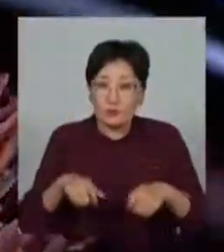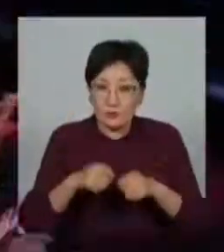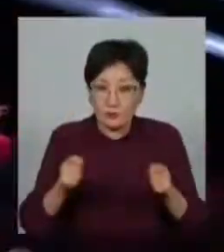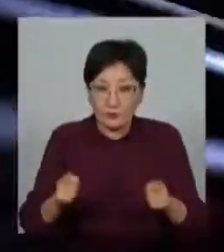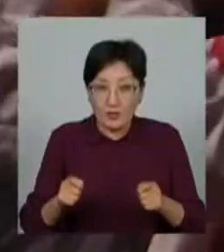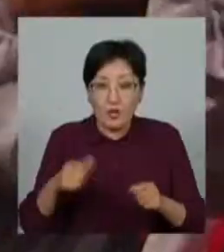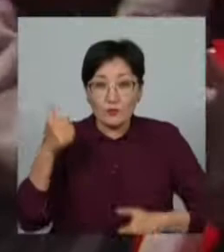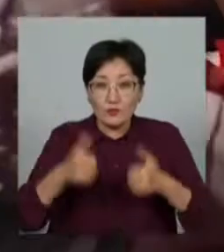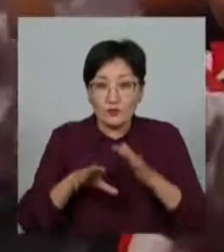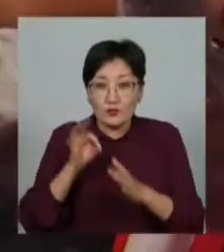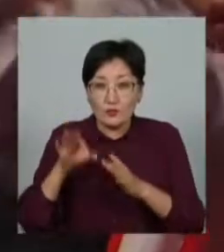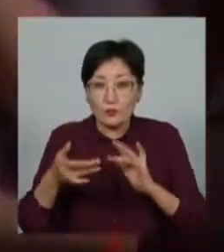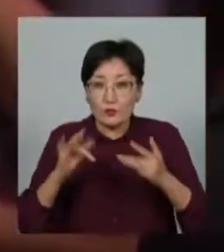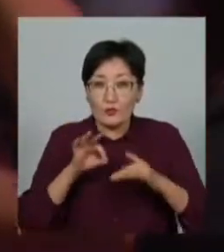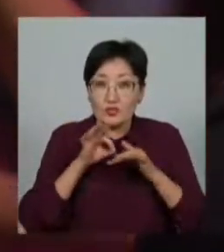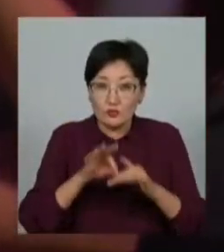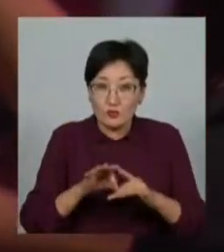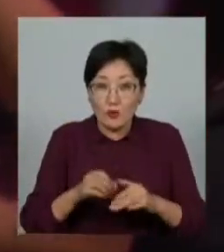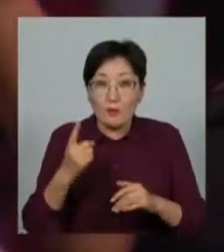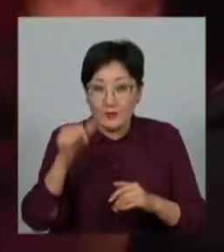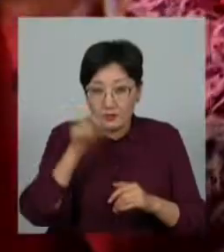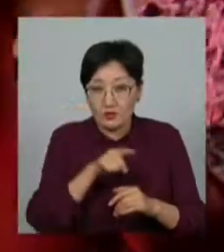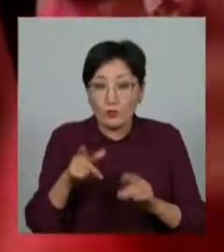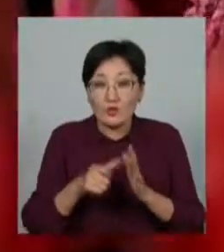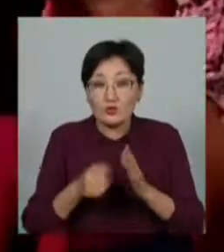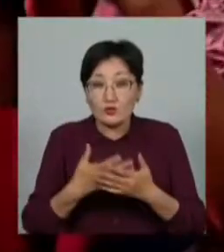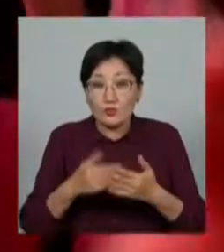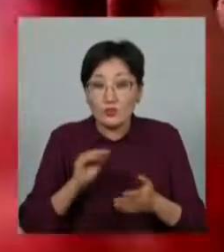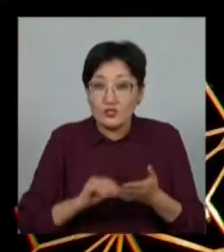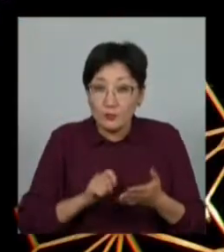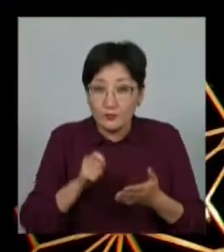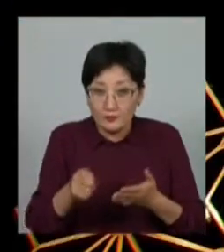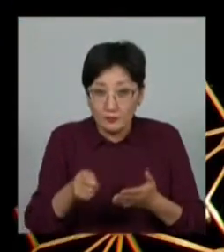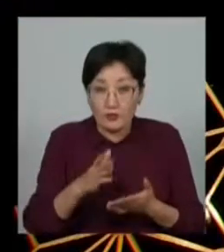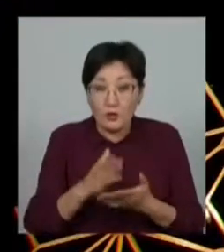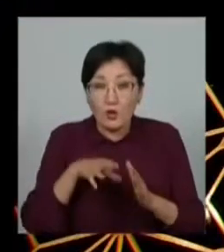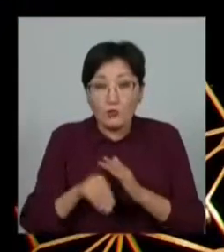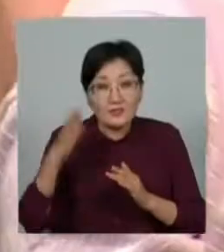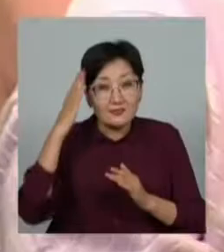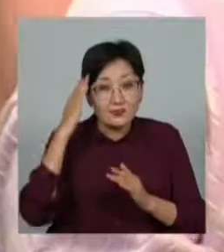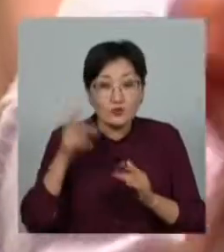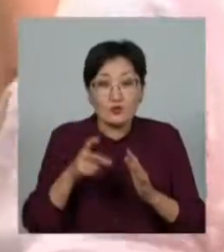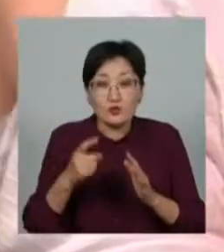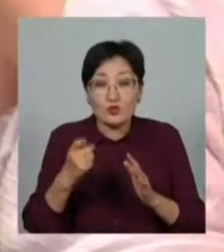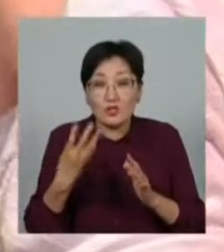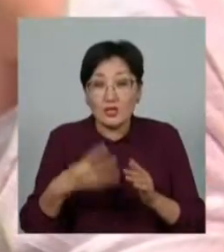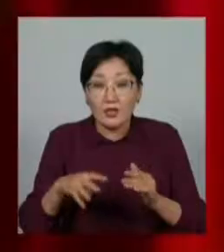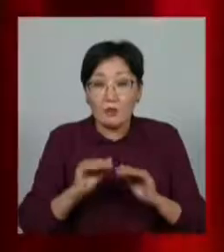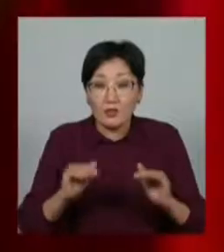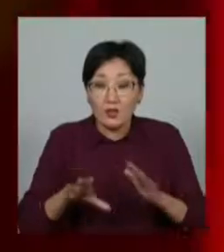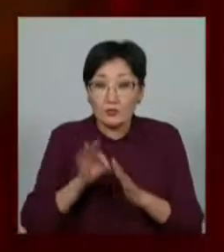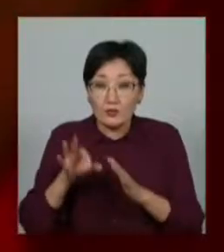бермек. Байқауға іріктеу онлайн жүргізілген. Бір ай ішінде 600-ге жуық өтінім келіп түскен, оның ішінде талантты деген 140 бала